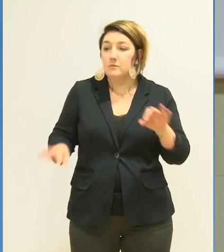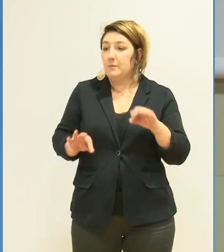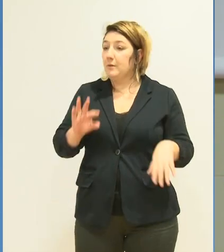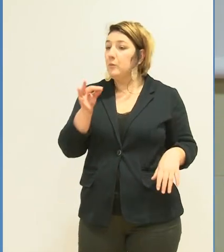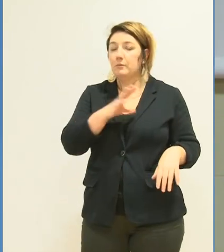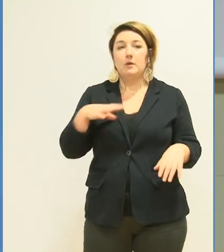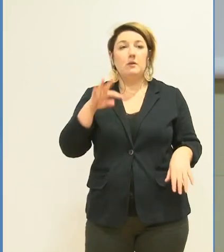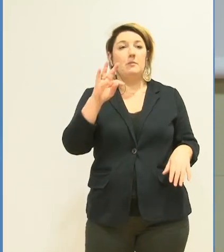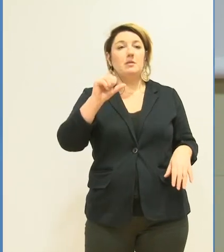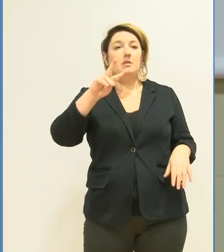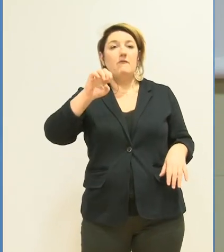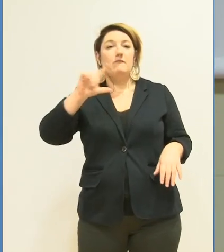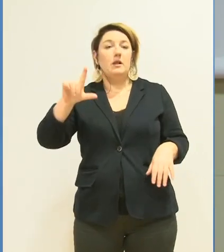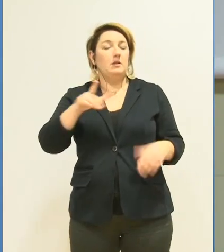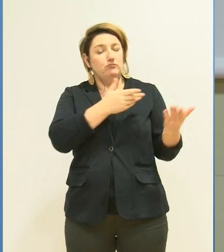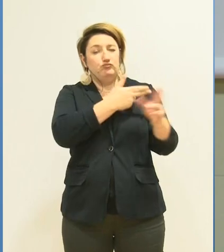du coup moins